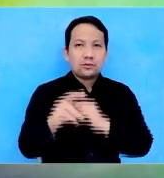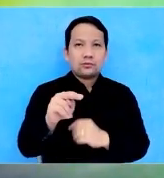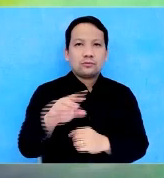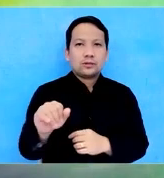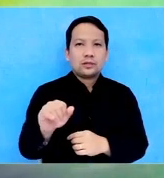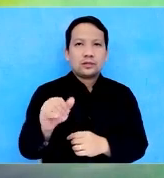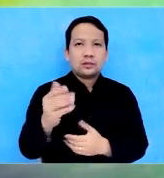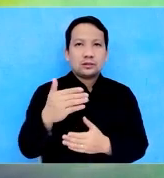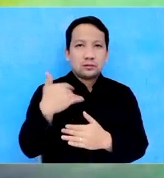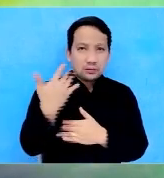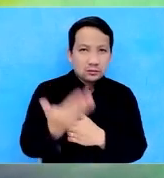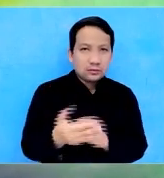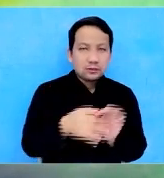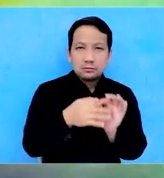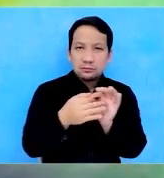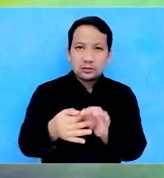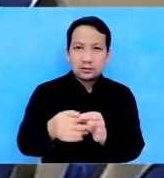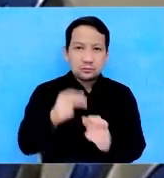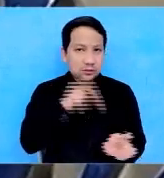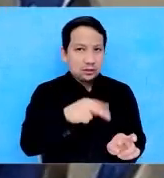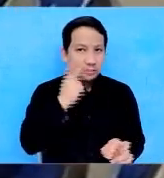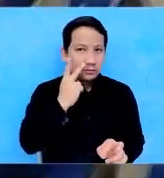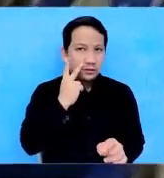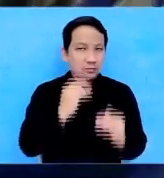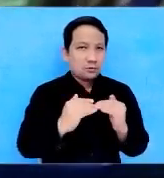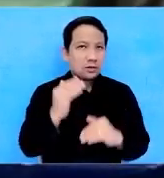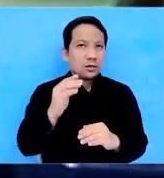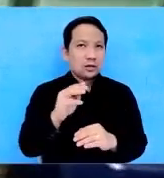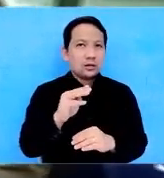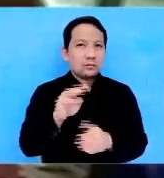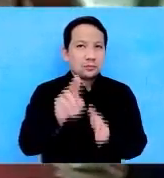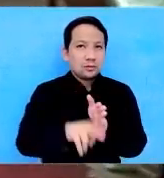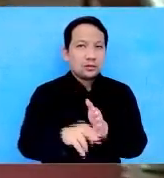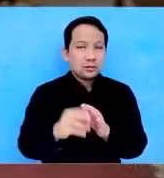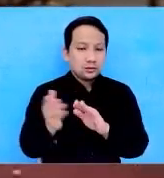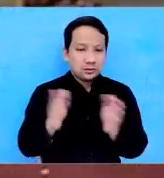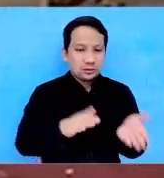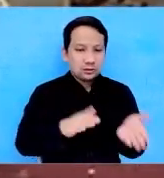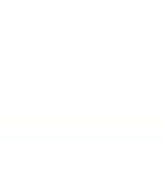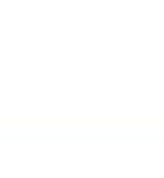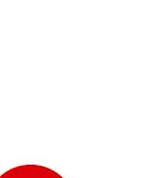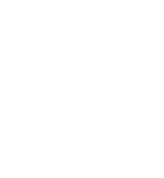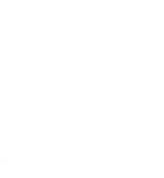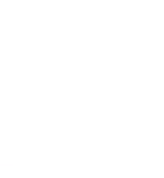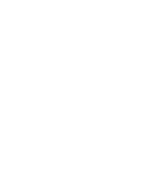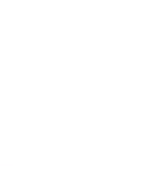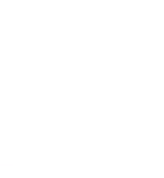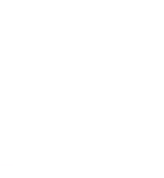Makalipas ang ilang araw, nakita naman sa isang morgue ang bangkay ni Arnaiz.